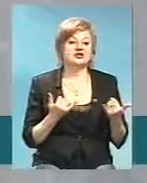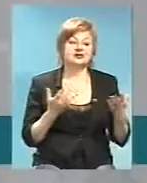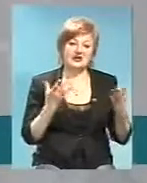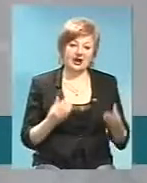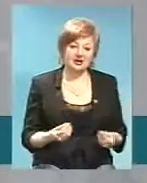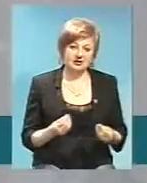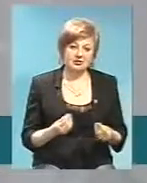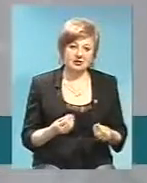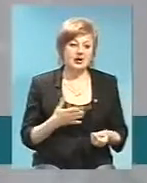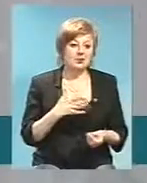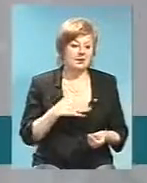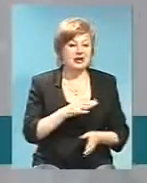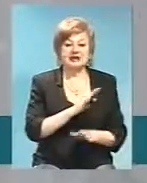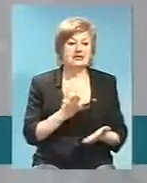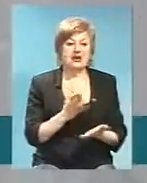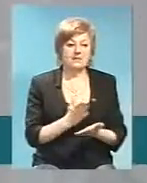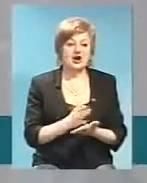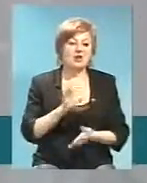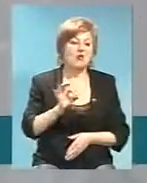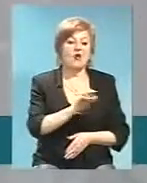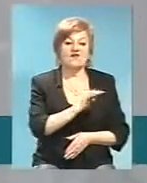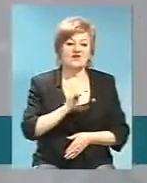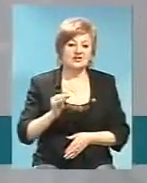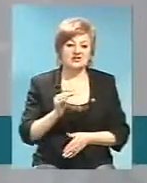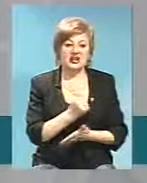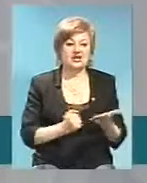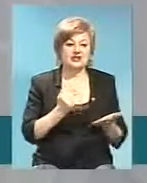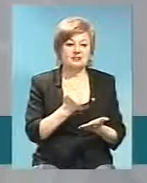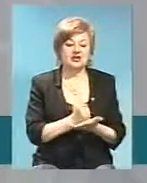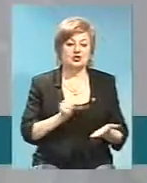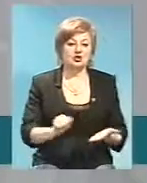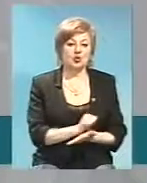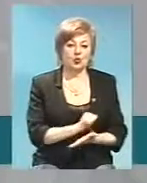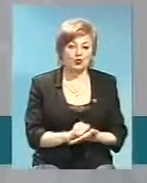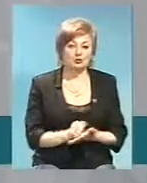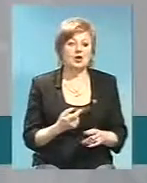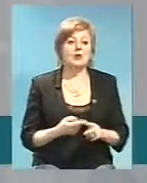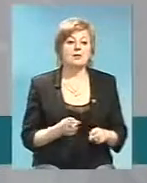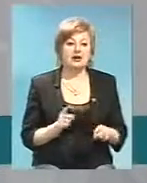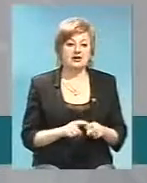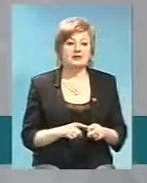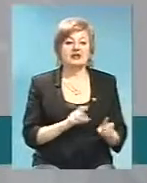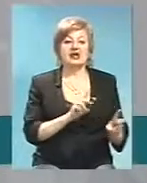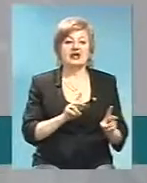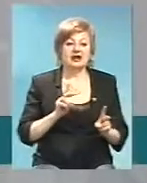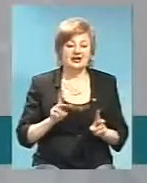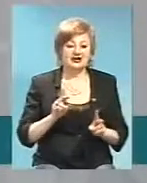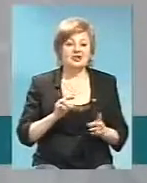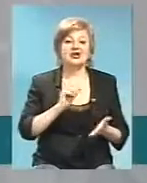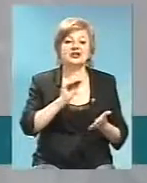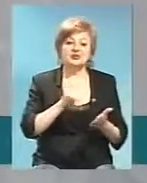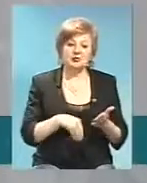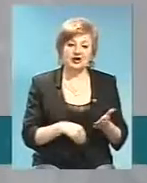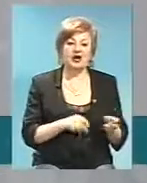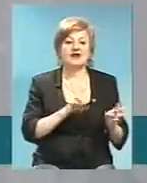на сьогоднішній день ми не маємо офіційно затвердженого документу. Тому, які саме довідки,